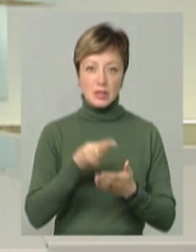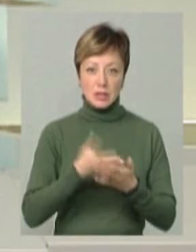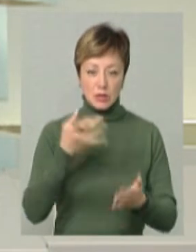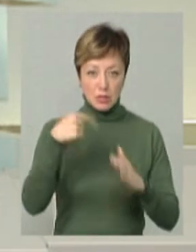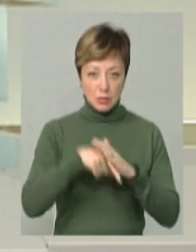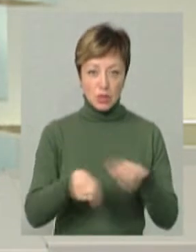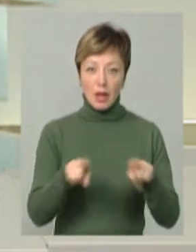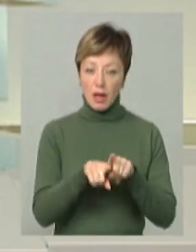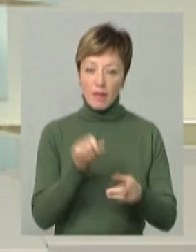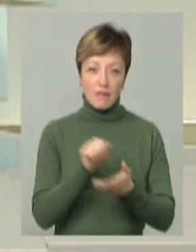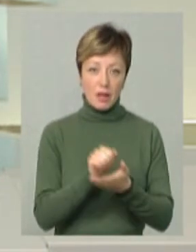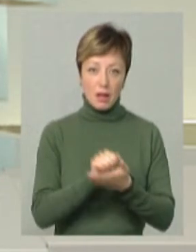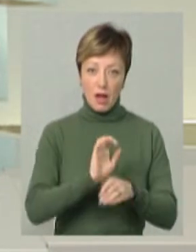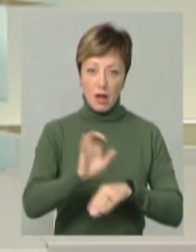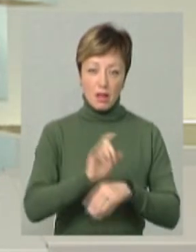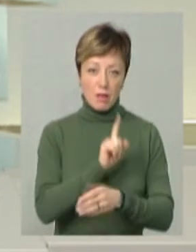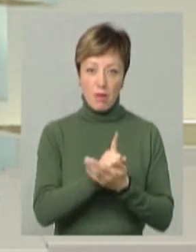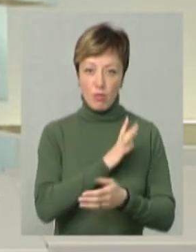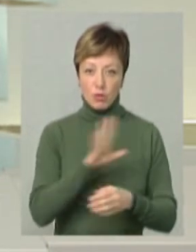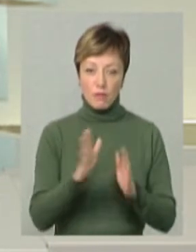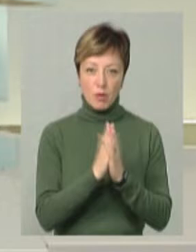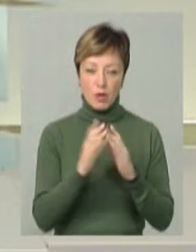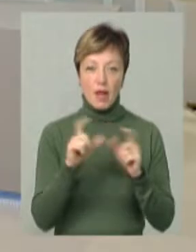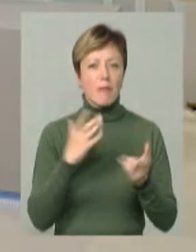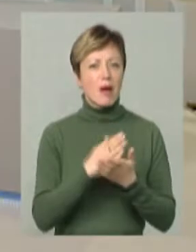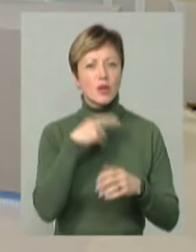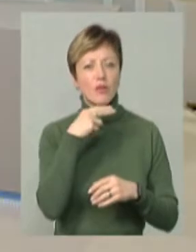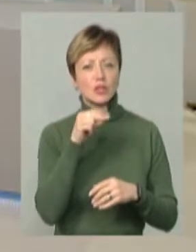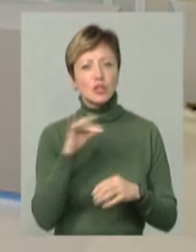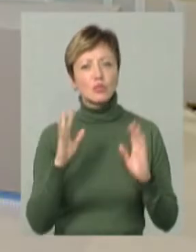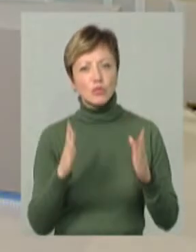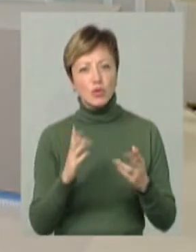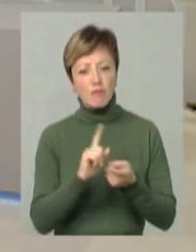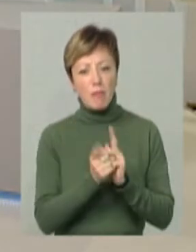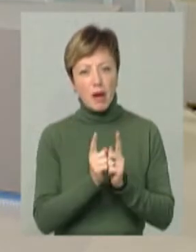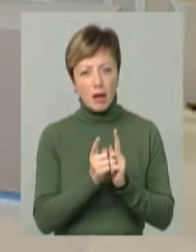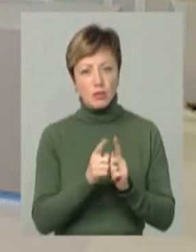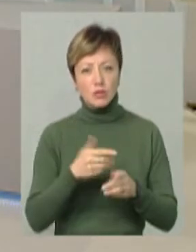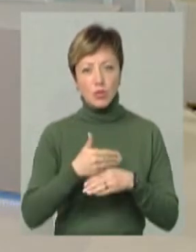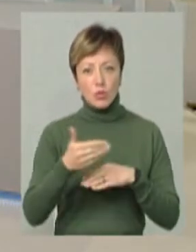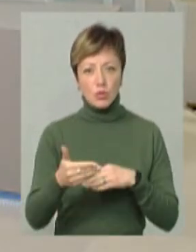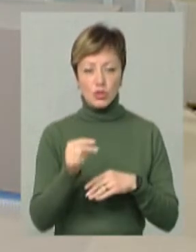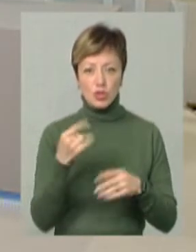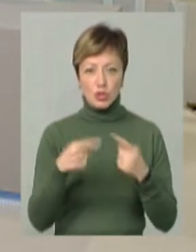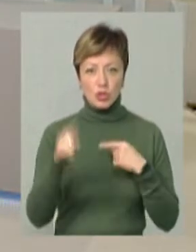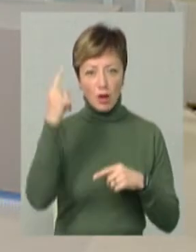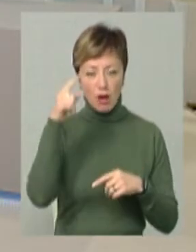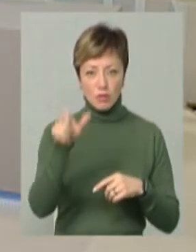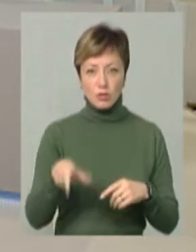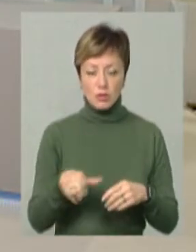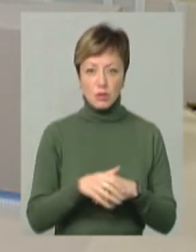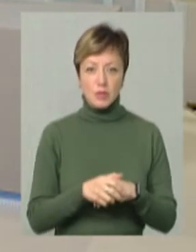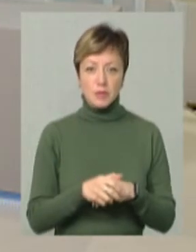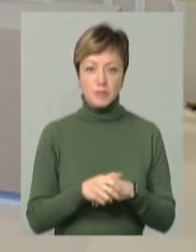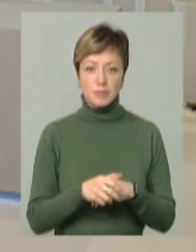змістом таких видань не має бути в бібліотеках. Я маю на увазі, чи вони будуть в перекладі згодом, чи іншого авторства,